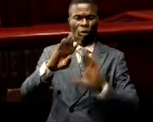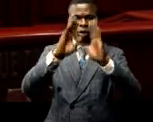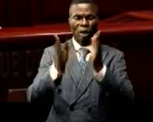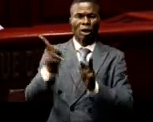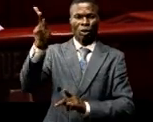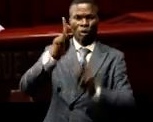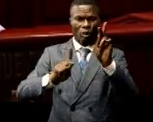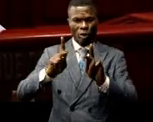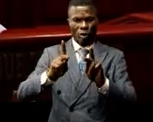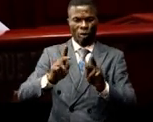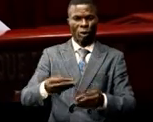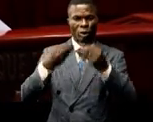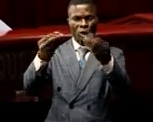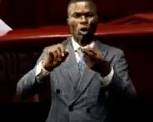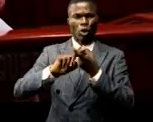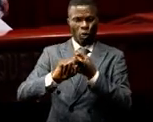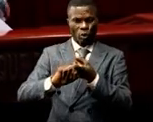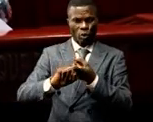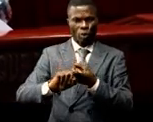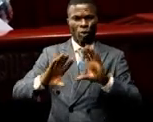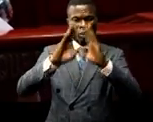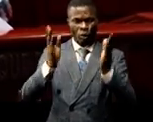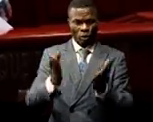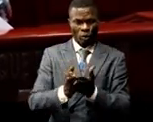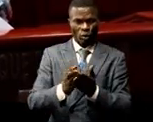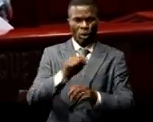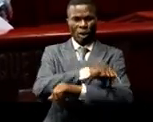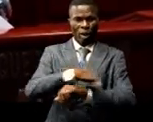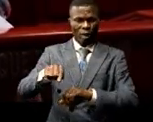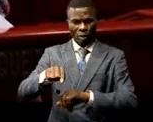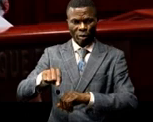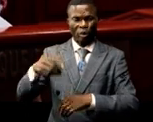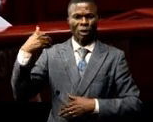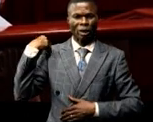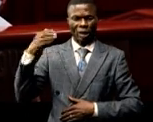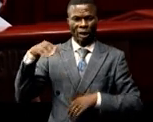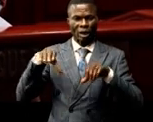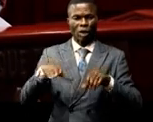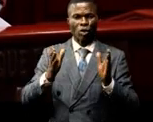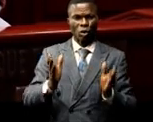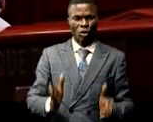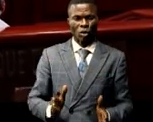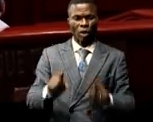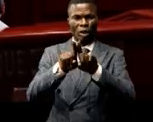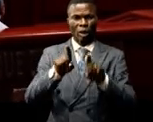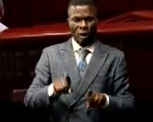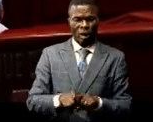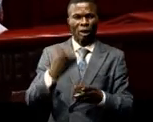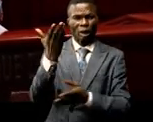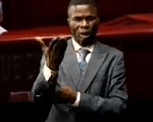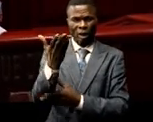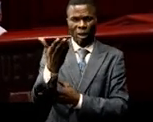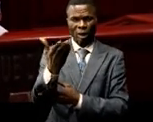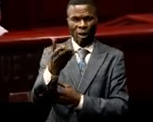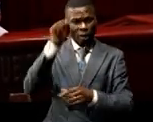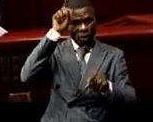de faire confiance à toutes les institutions de la République et en invitant nos frères